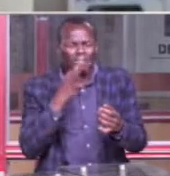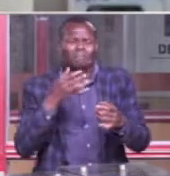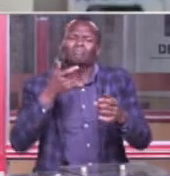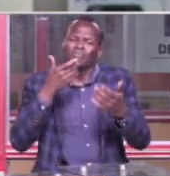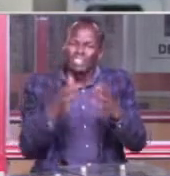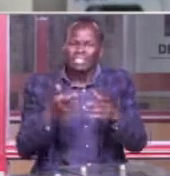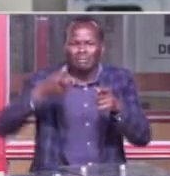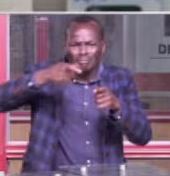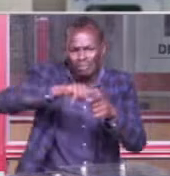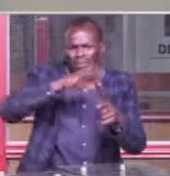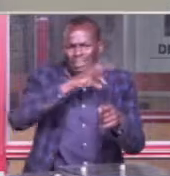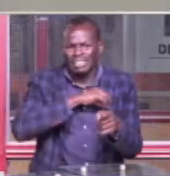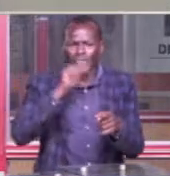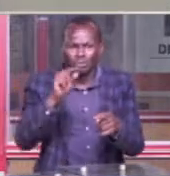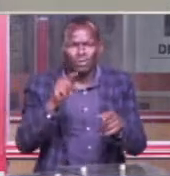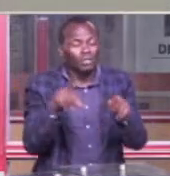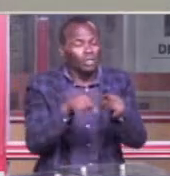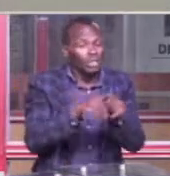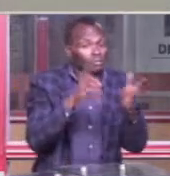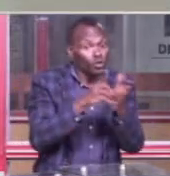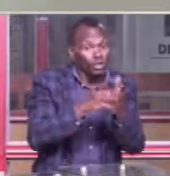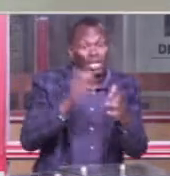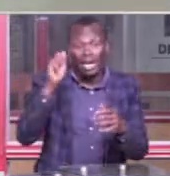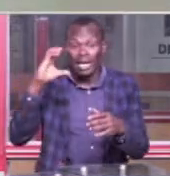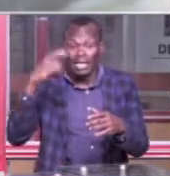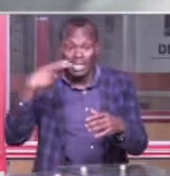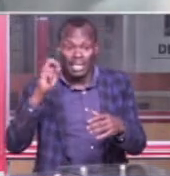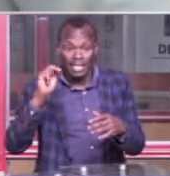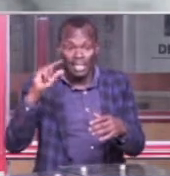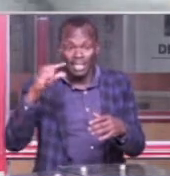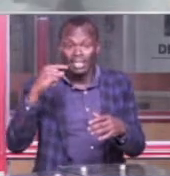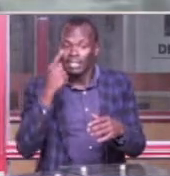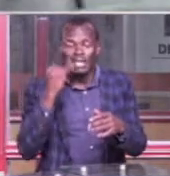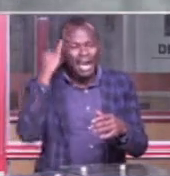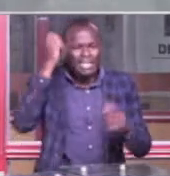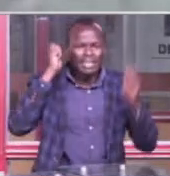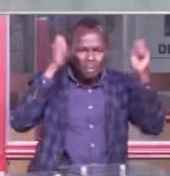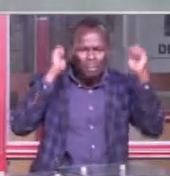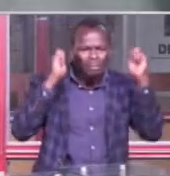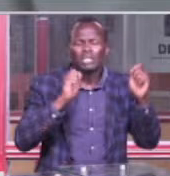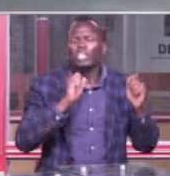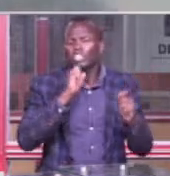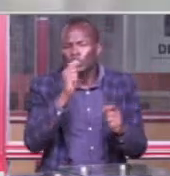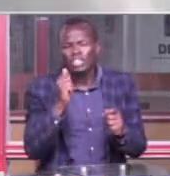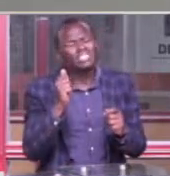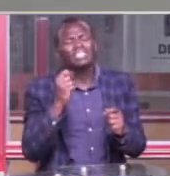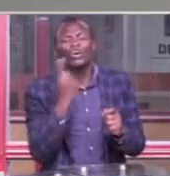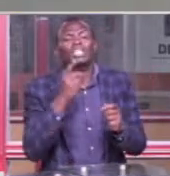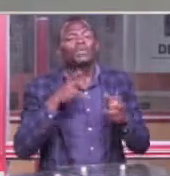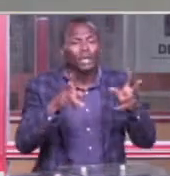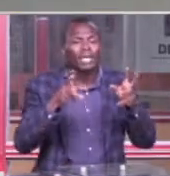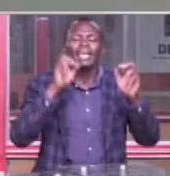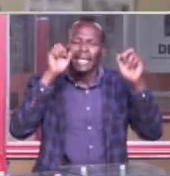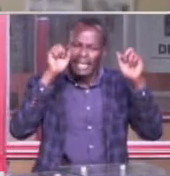siri ekkubo lyokka mwe basobola okuyita okufuna kye baagala era si musanyufu n'enkola y'abasawo abo etali